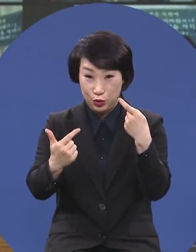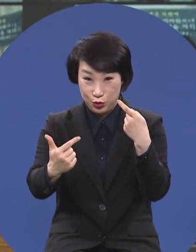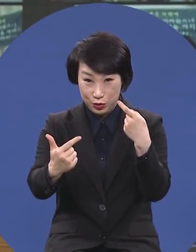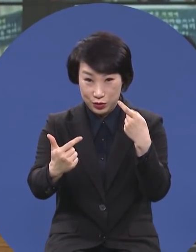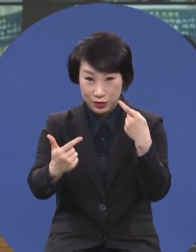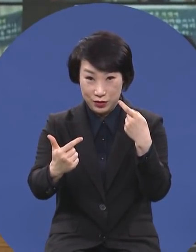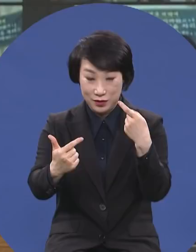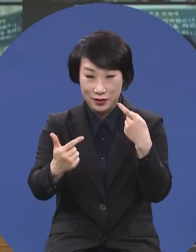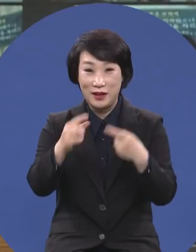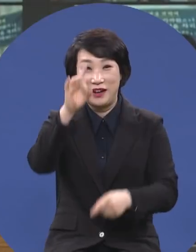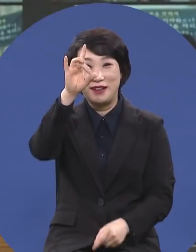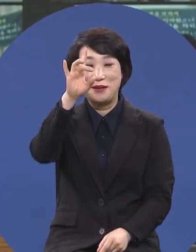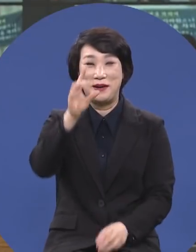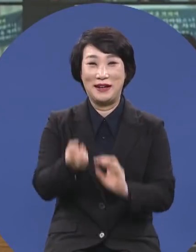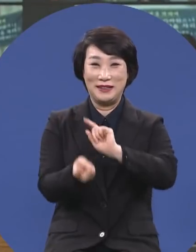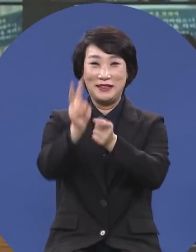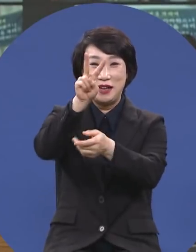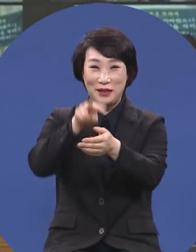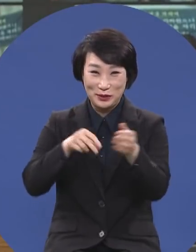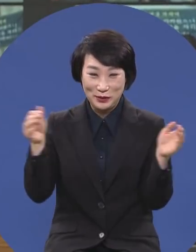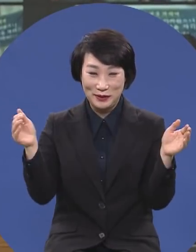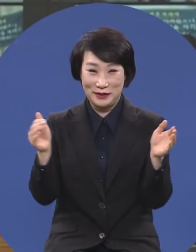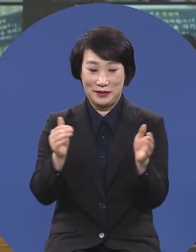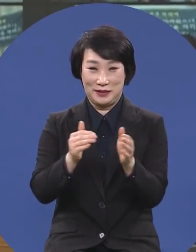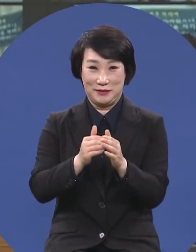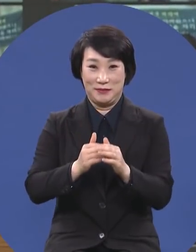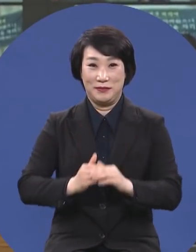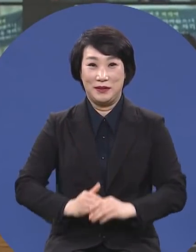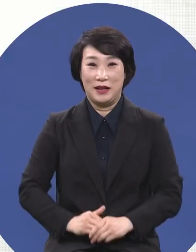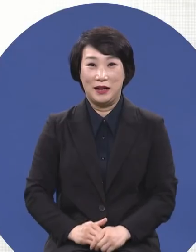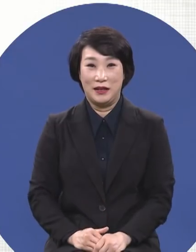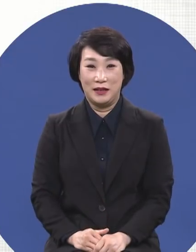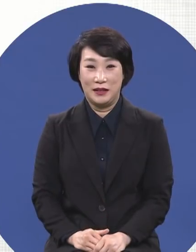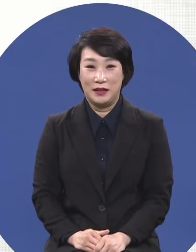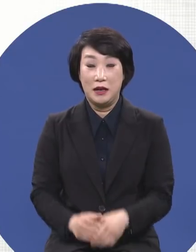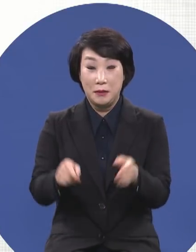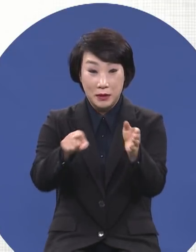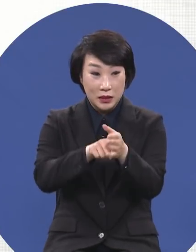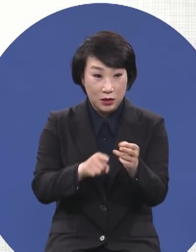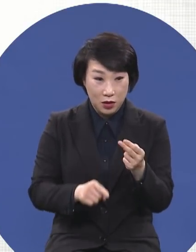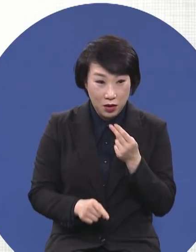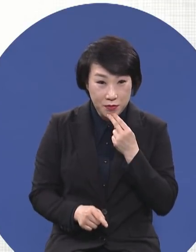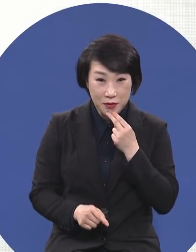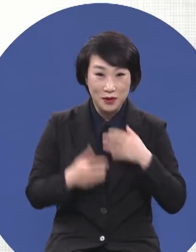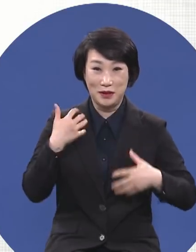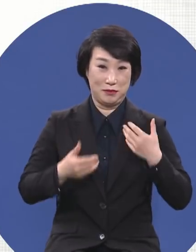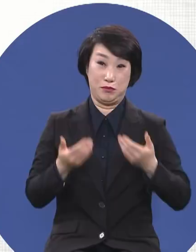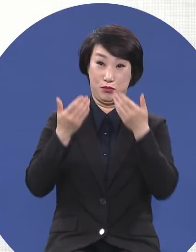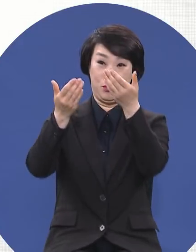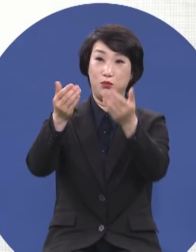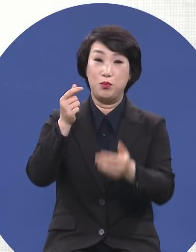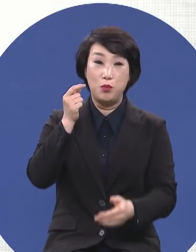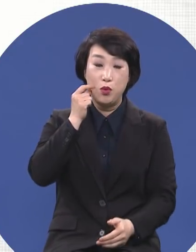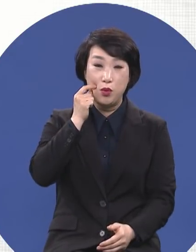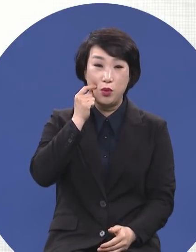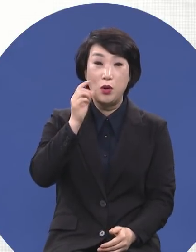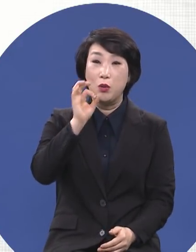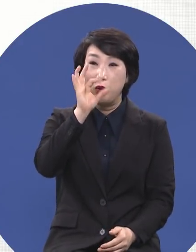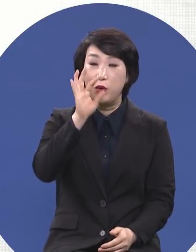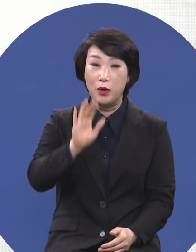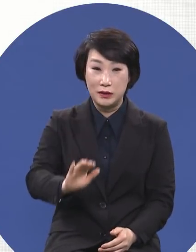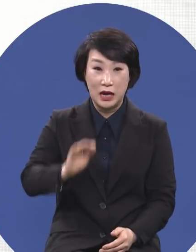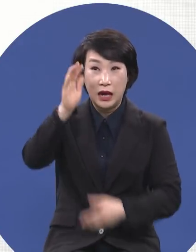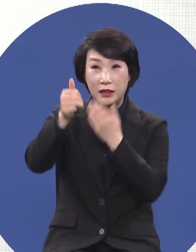6절 한 절 말씀을 대독합니다. 믿음이 없이는 기쁘시게 못하나니